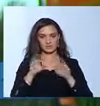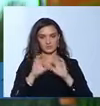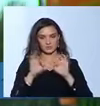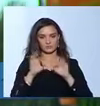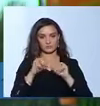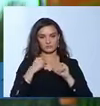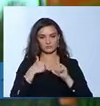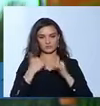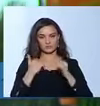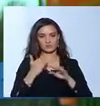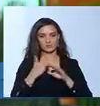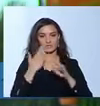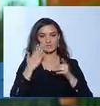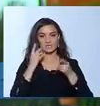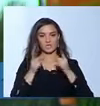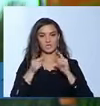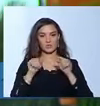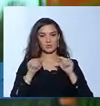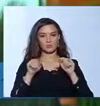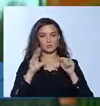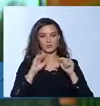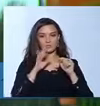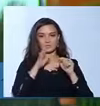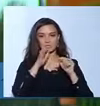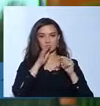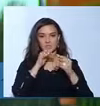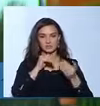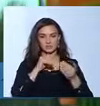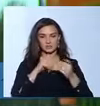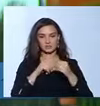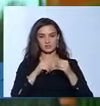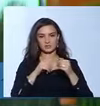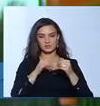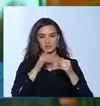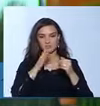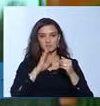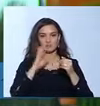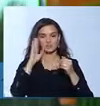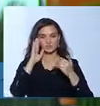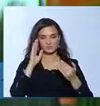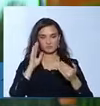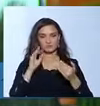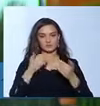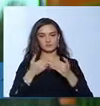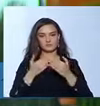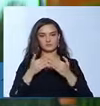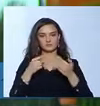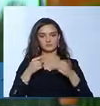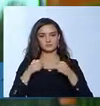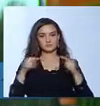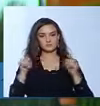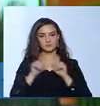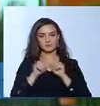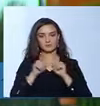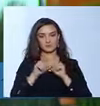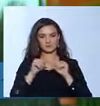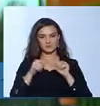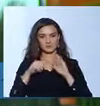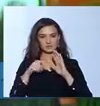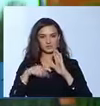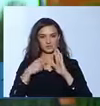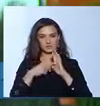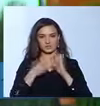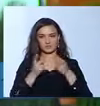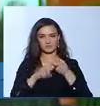ჩვენ დგავართ რეალობის წინაშე, როდესაც ასაკის სქესობრივი კუთვნილების, ეთნიკური კუთვნილების მიუხედავად ეს საკითხი